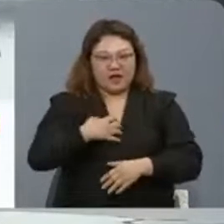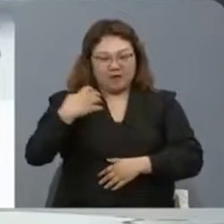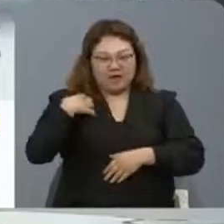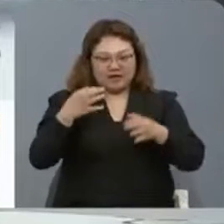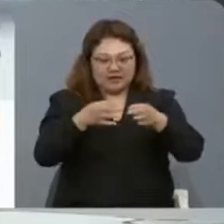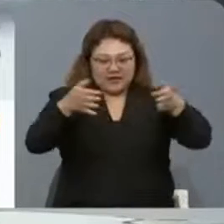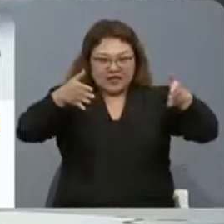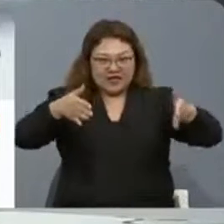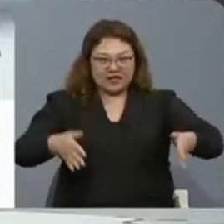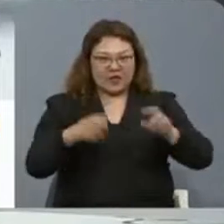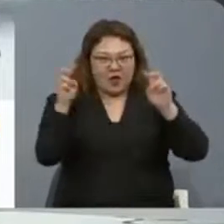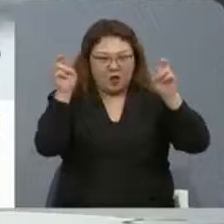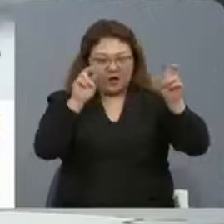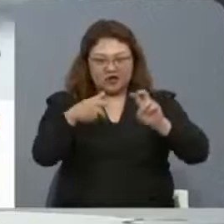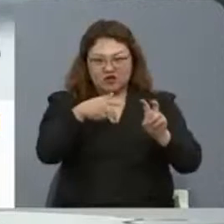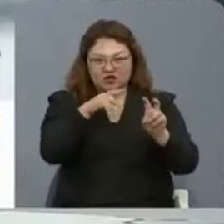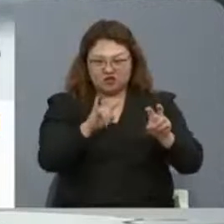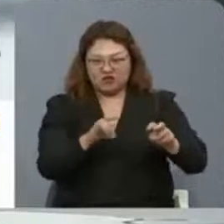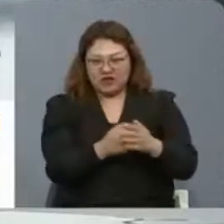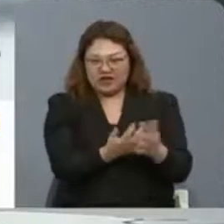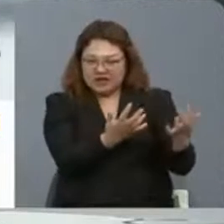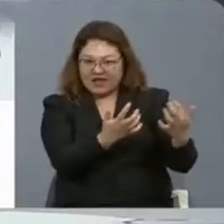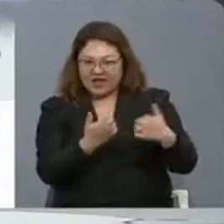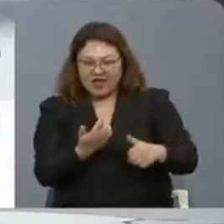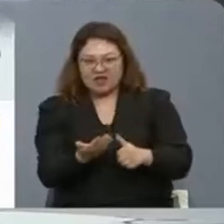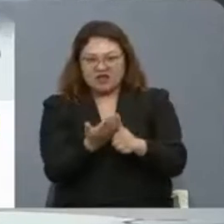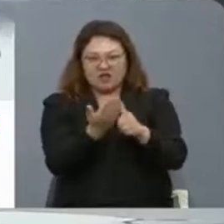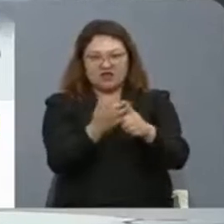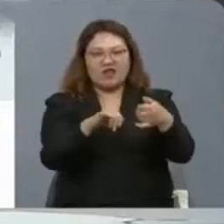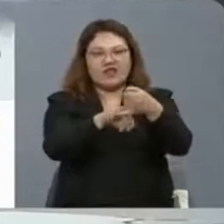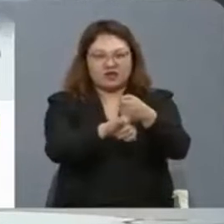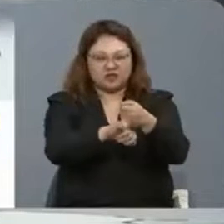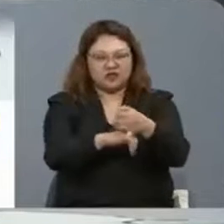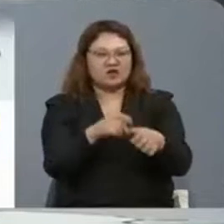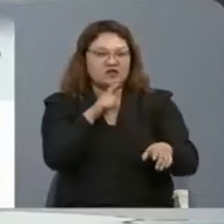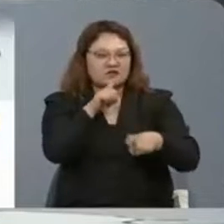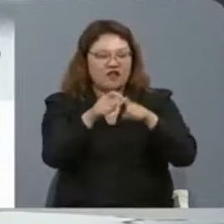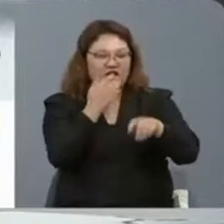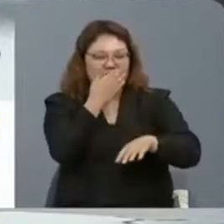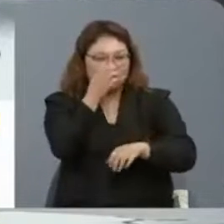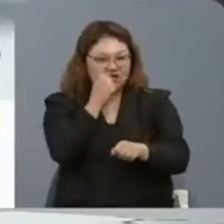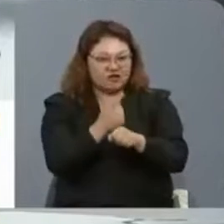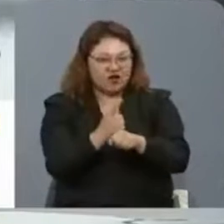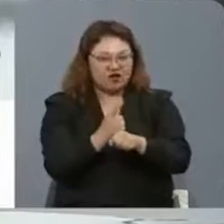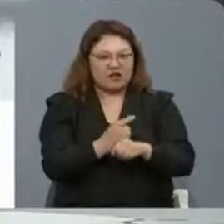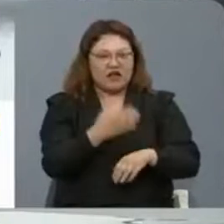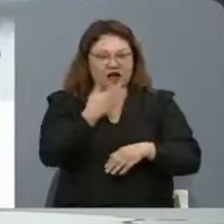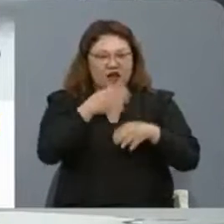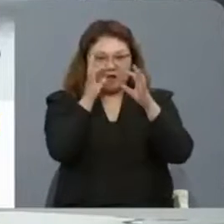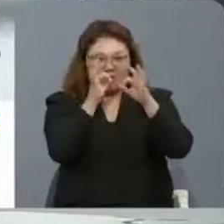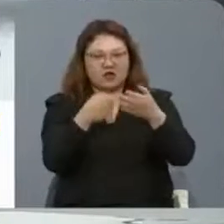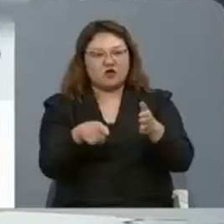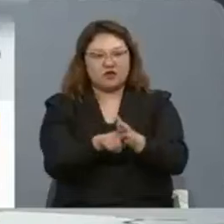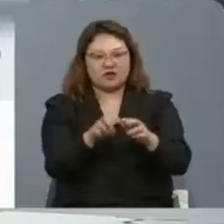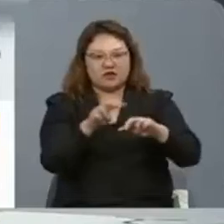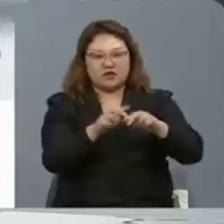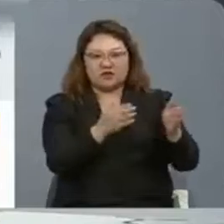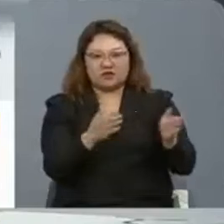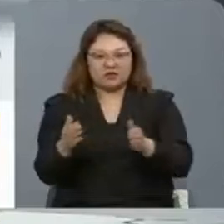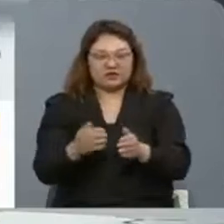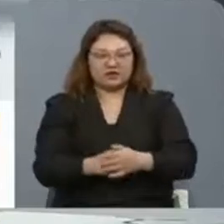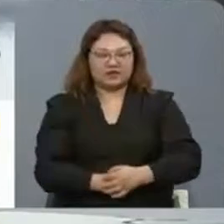기업 20개의 육성 또는 유치를 약속했죠. 그 실현 가능성을 따져보기 위한 자리가 마련됐습니다. 보도에 안서영